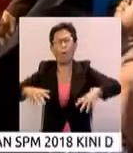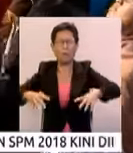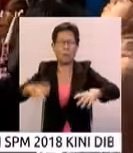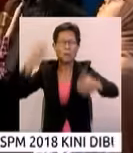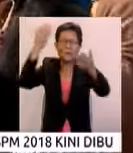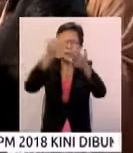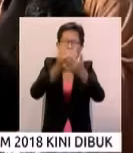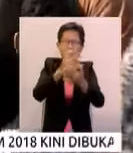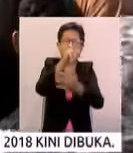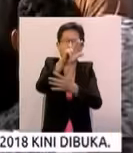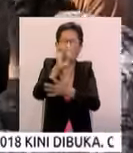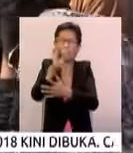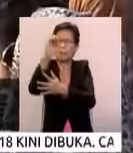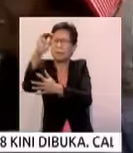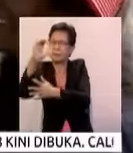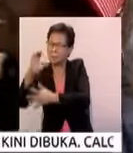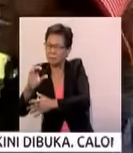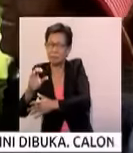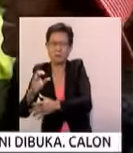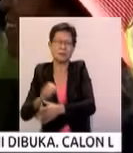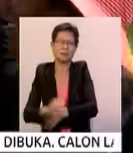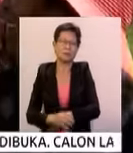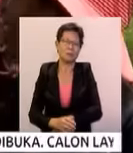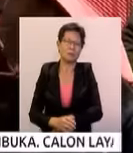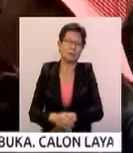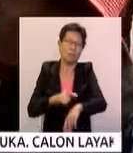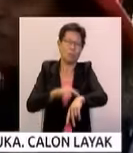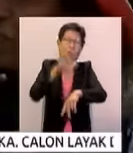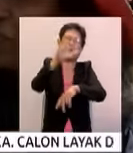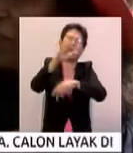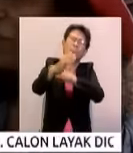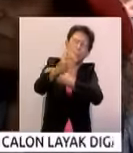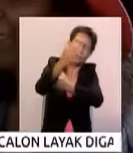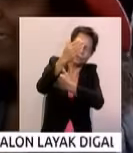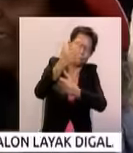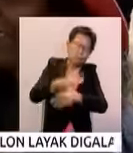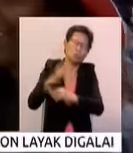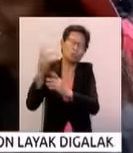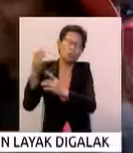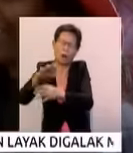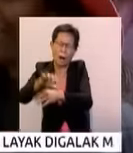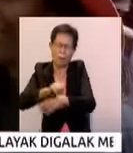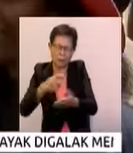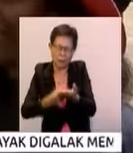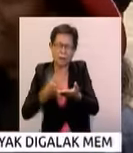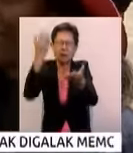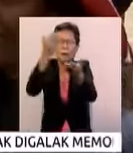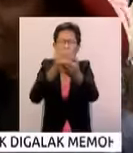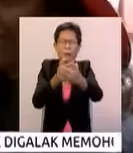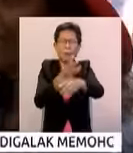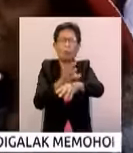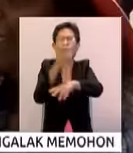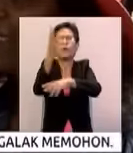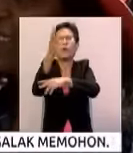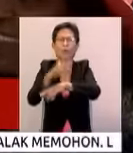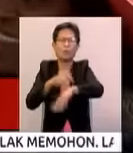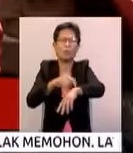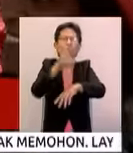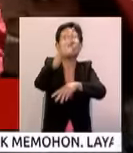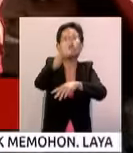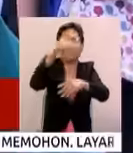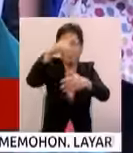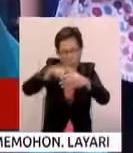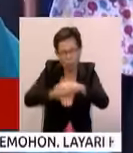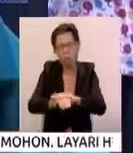mencecah 38 darjah Celsius. Pukul 5 orang dah tunggu nak ambil tiket, tapi kita sudah sampai pukul 6. Pukul 9 baru